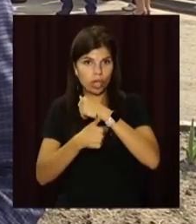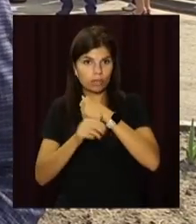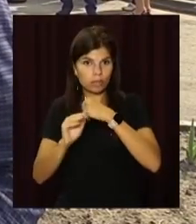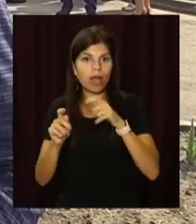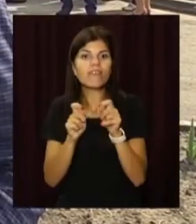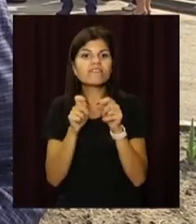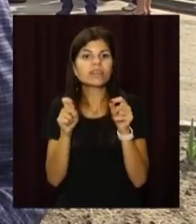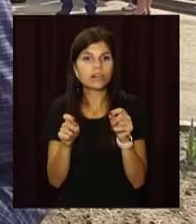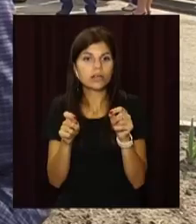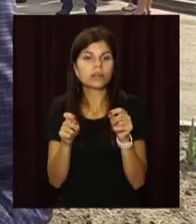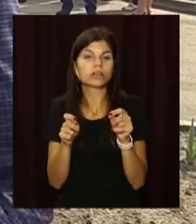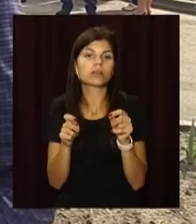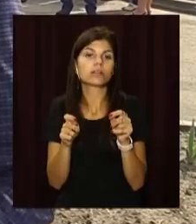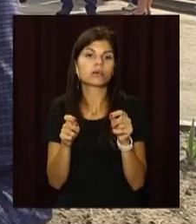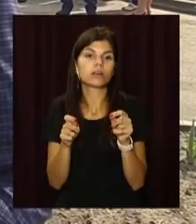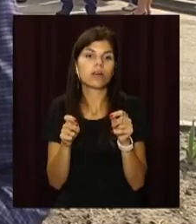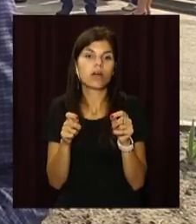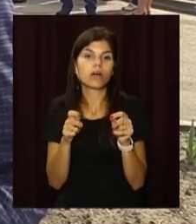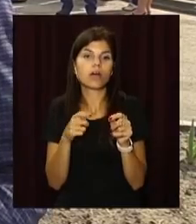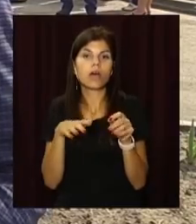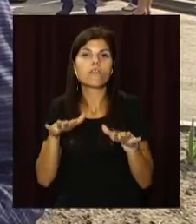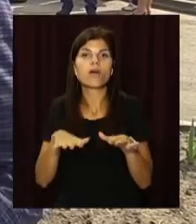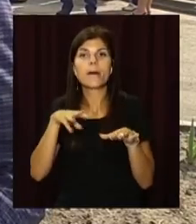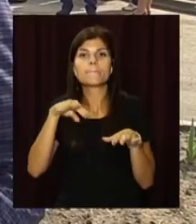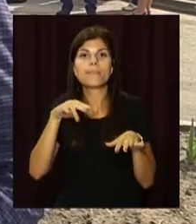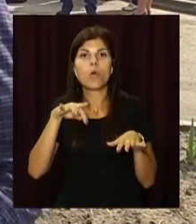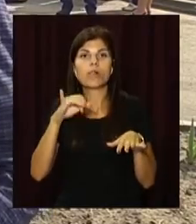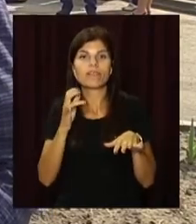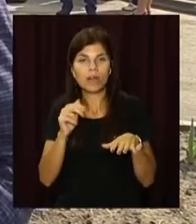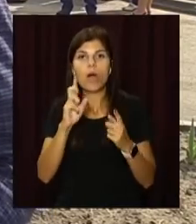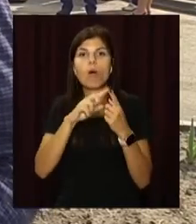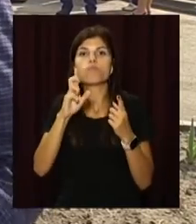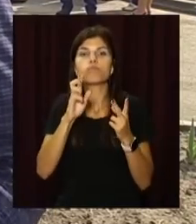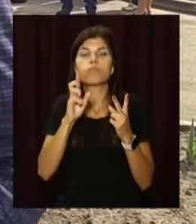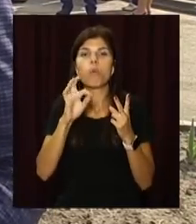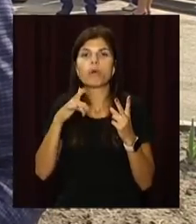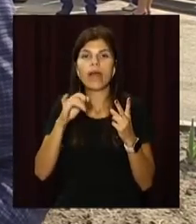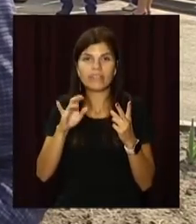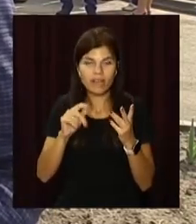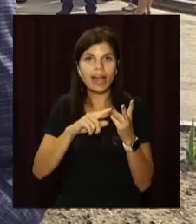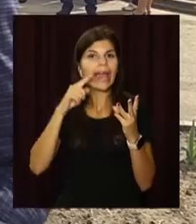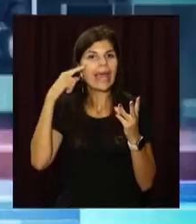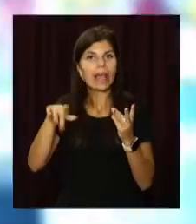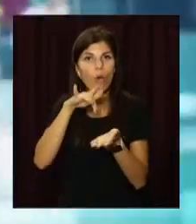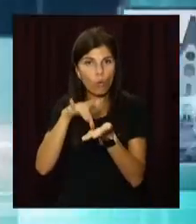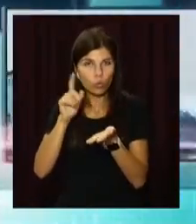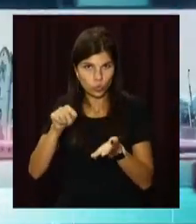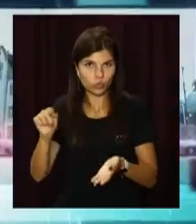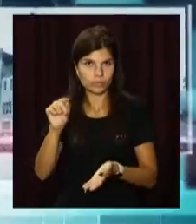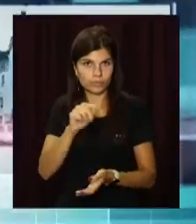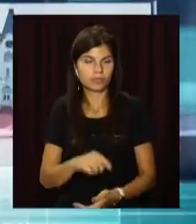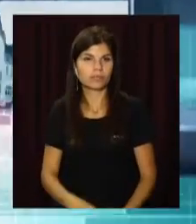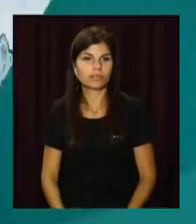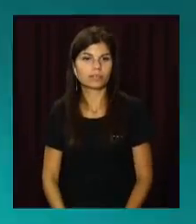Відкрили таку амбулаторію в Миколаївці, Богданівці, Китайгороді.